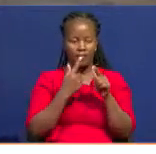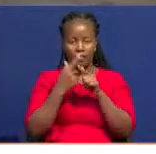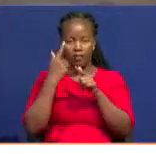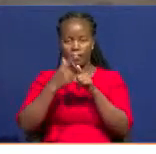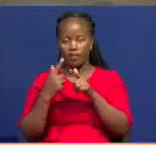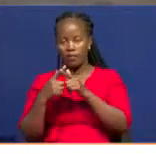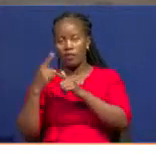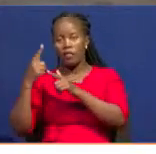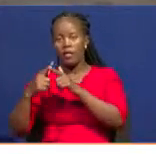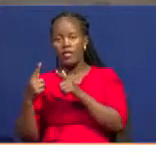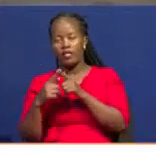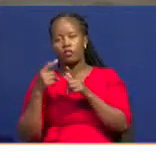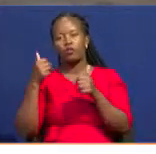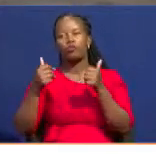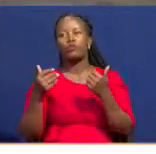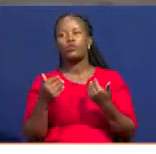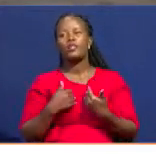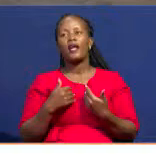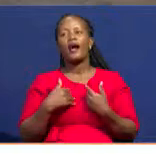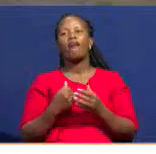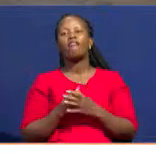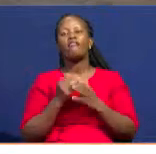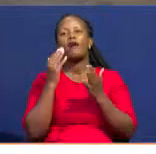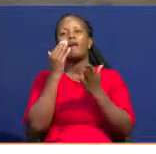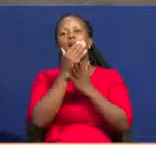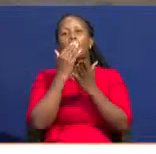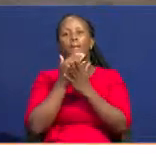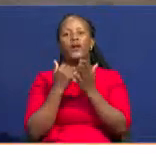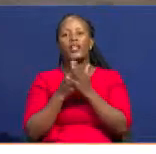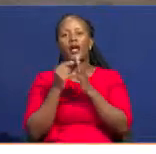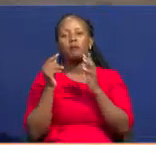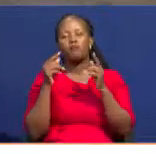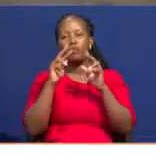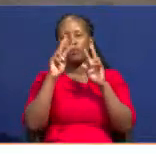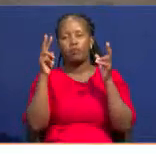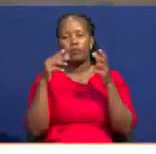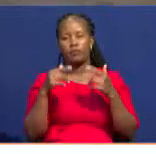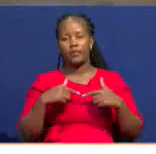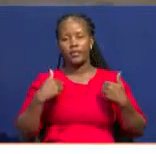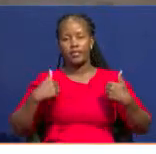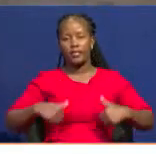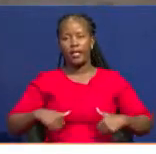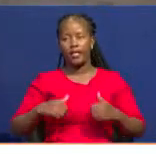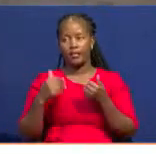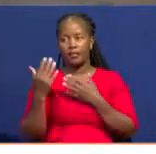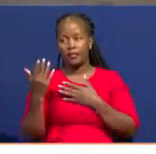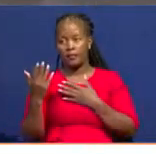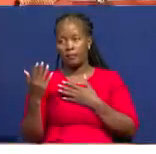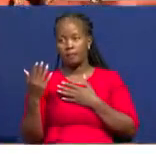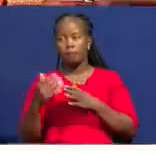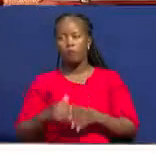kwa kumwagiliana maji. Hayo ni kwenye makala yetu kuhusu Ifahamu China. Tazama.